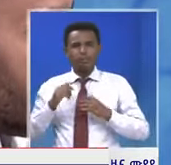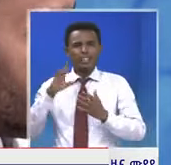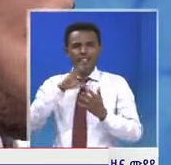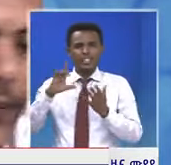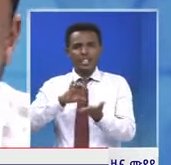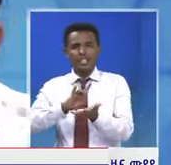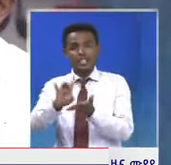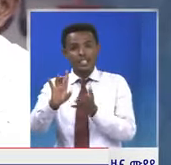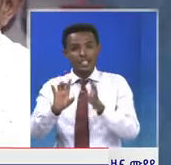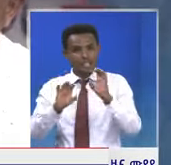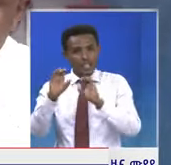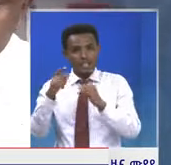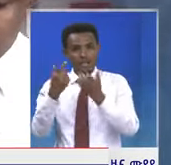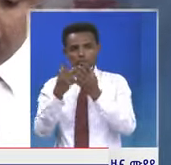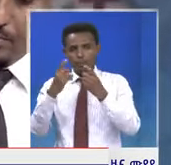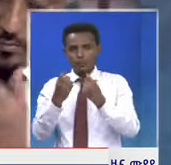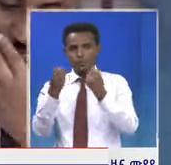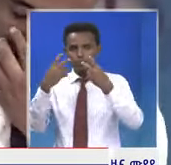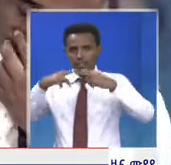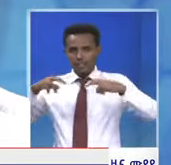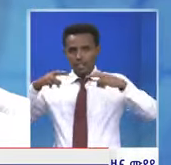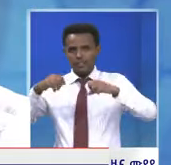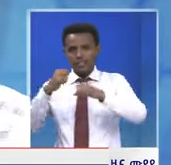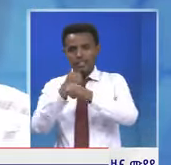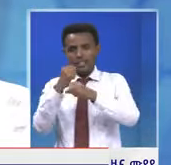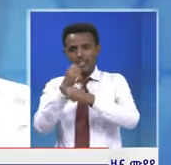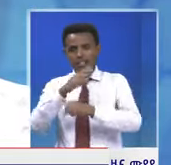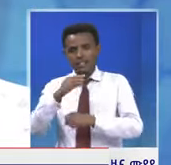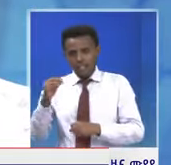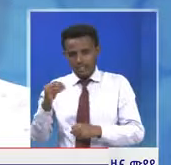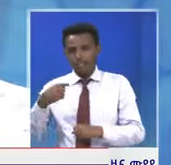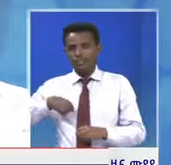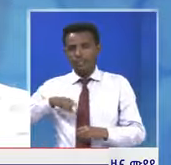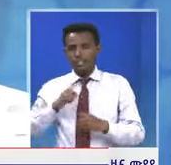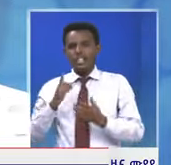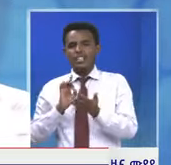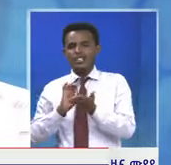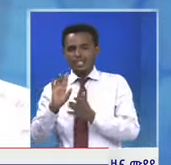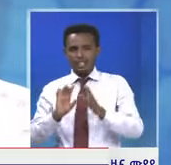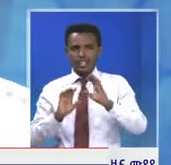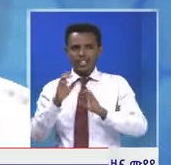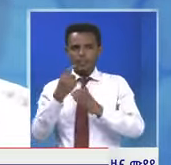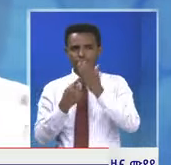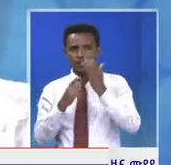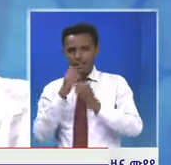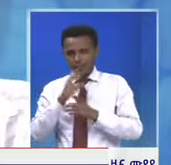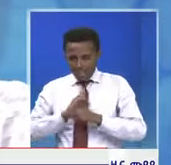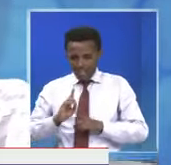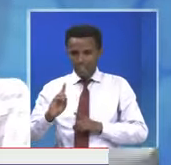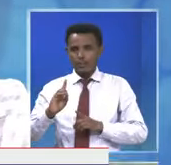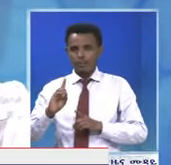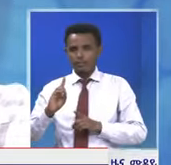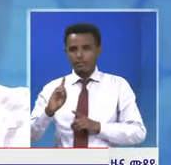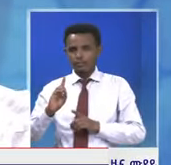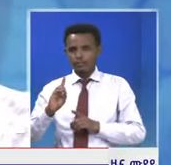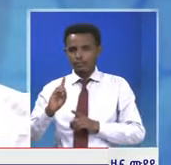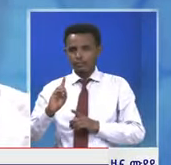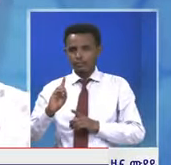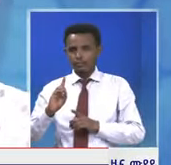ነበር። በዚህ ላይ ብዙ ጥናቶችን ሰርተናል እኛም እና እንዲሰደድ ያደርጋሉ ብቻ ሳይሆን ዳይሬክትሊ ፕራይቬት እንትን ያደርጉ